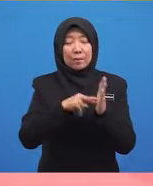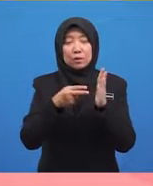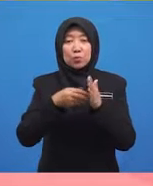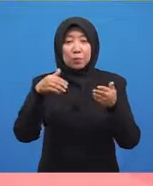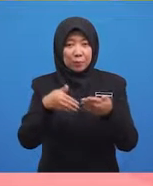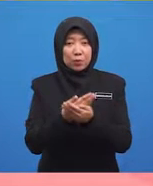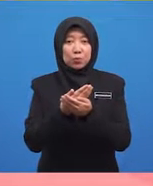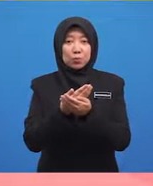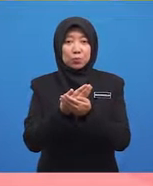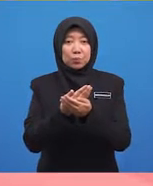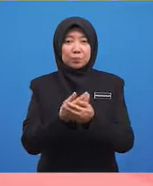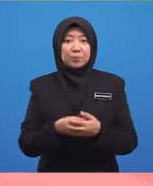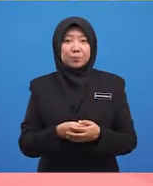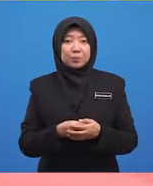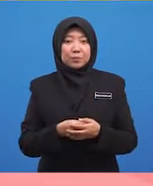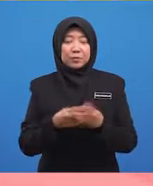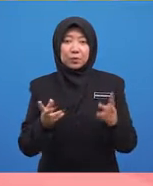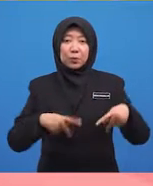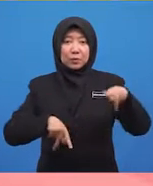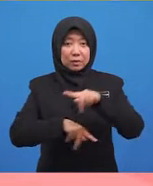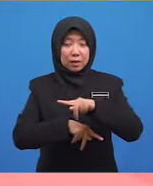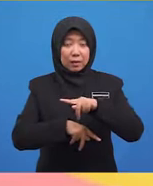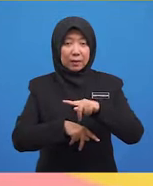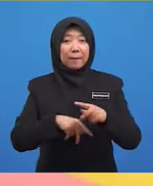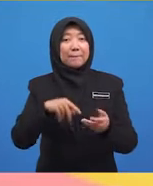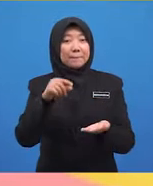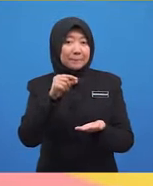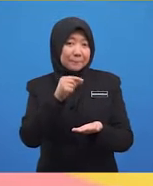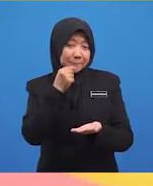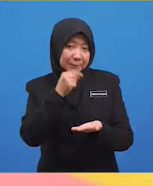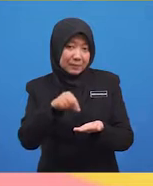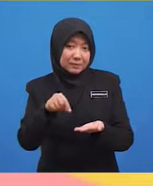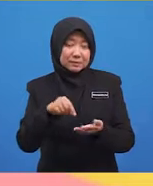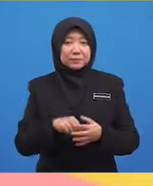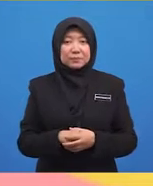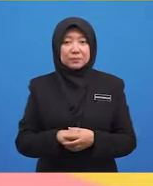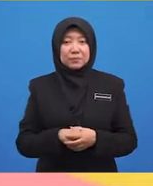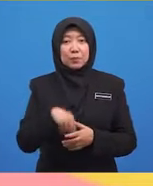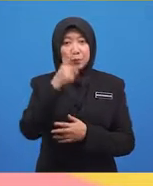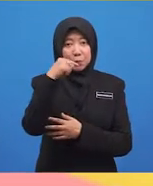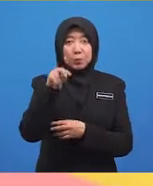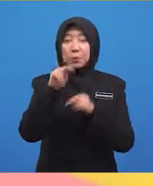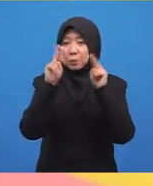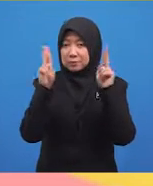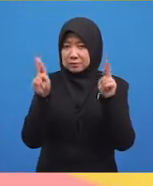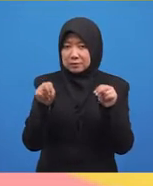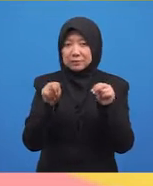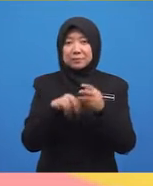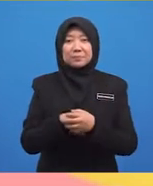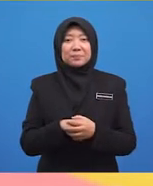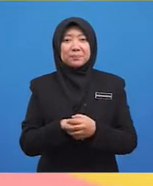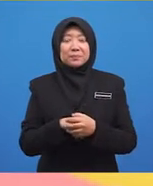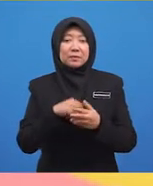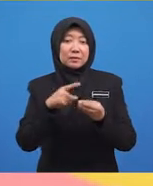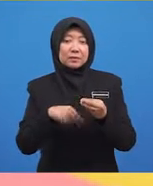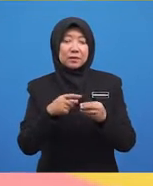baharu, iaitu kotak pensel. Untuk menguji kefahaman kamu